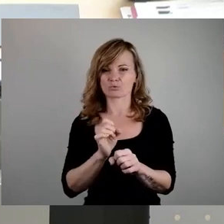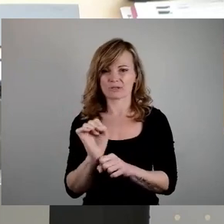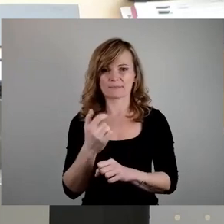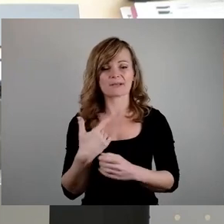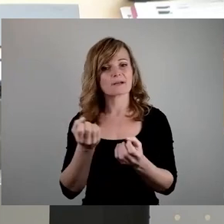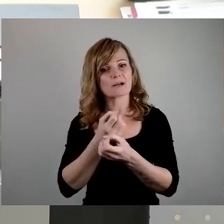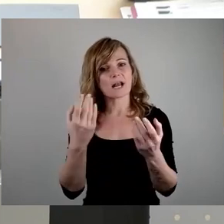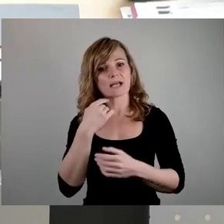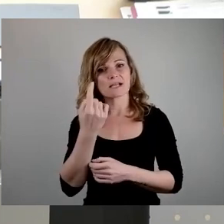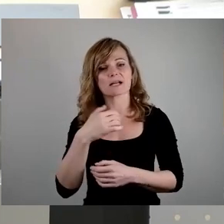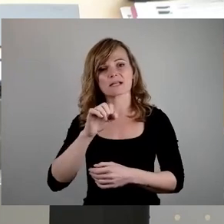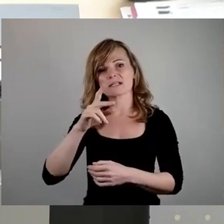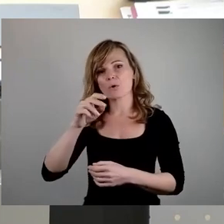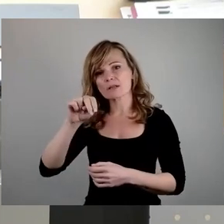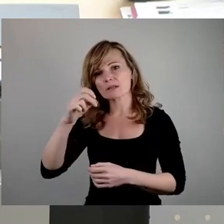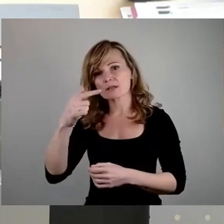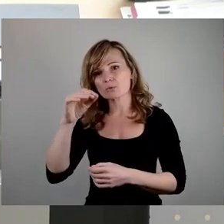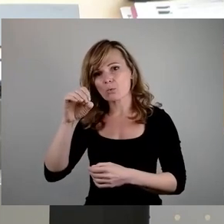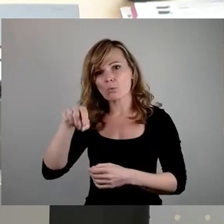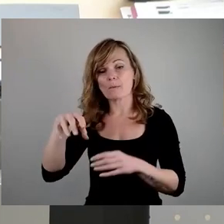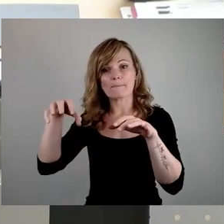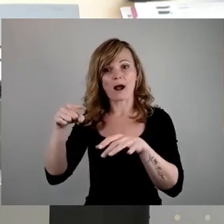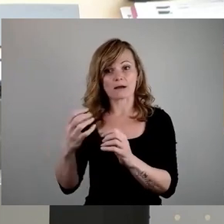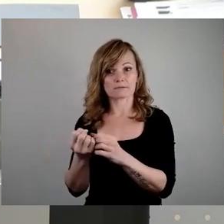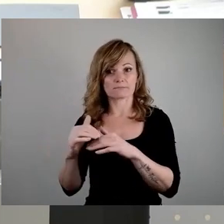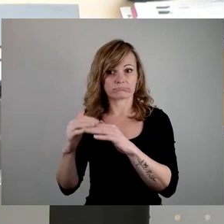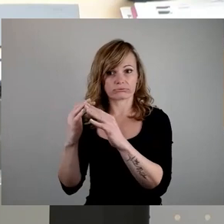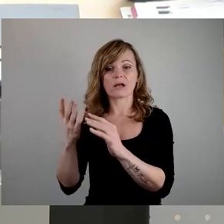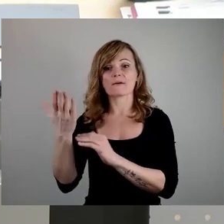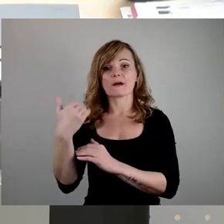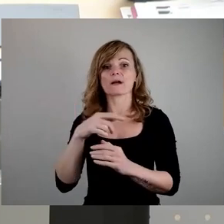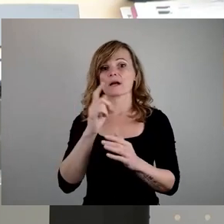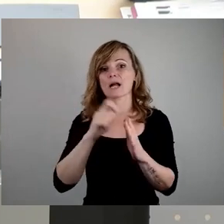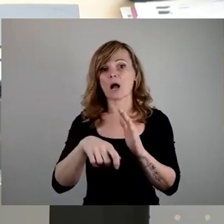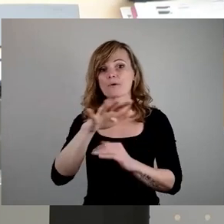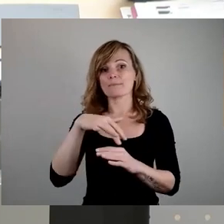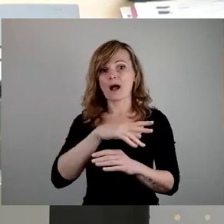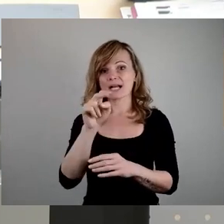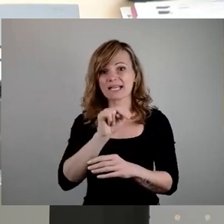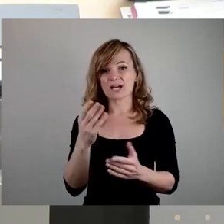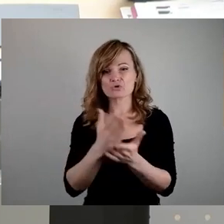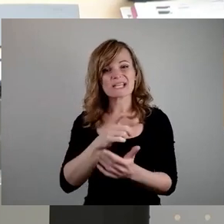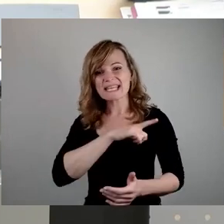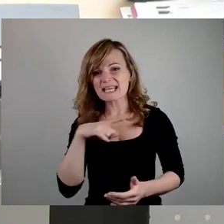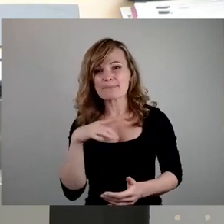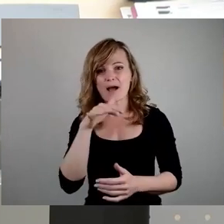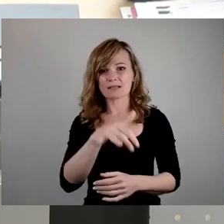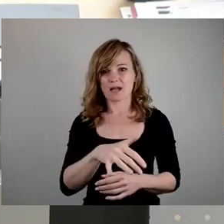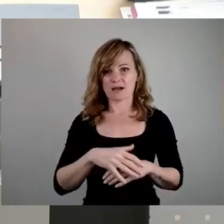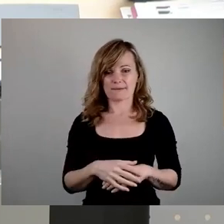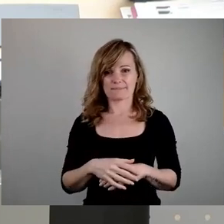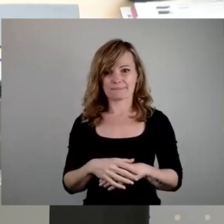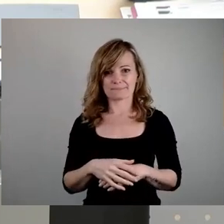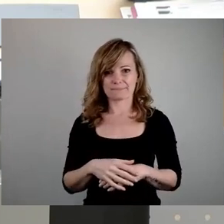deutlich, der Skontomarkt, der jetzt dort entsteht, den hatte es am Kaufpark Nickern schon immer gegeben. Der ist aus dem Der ist aus